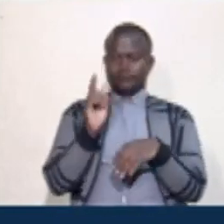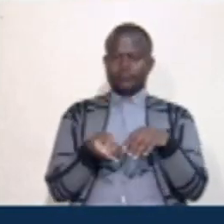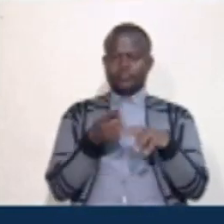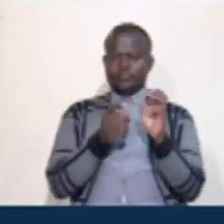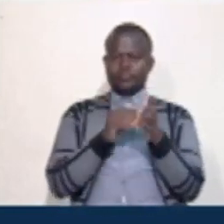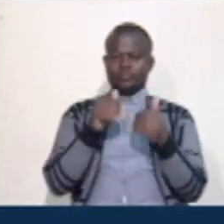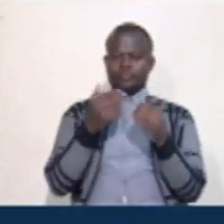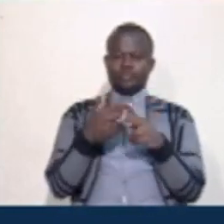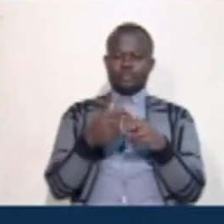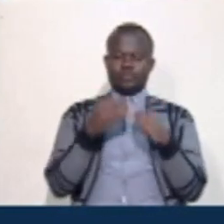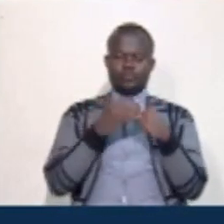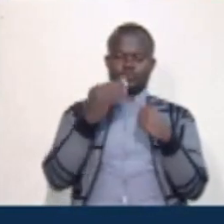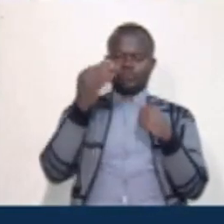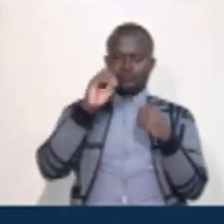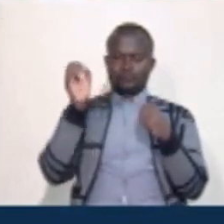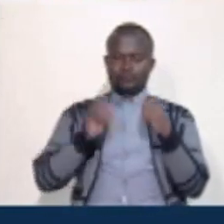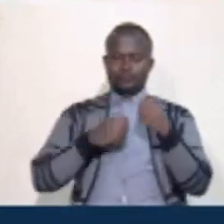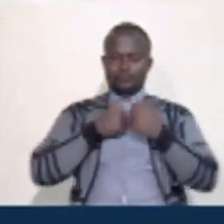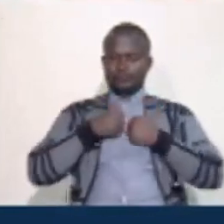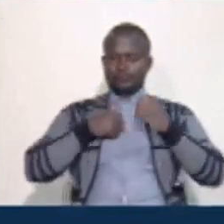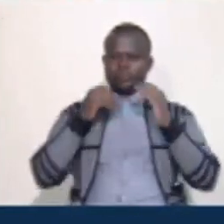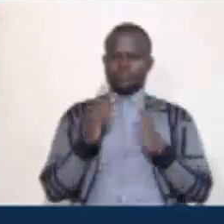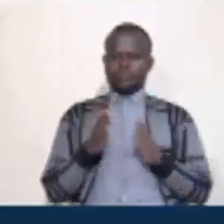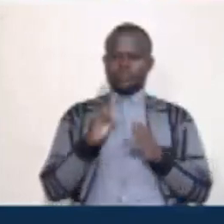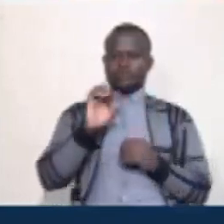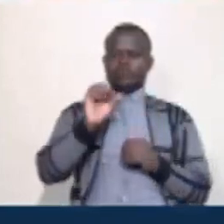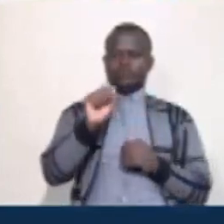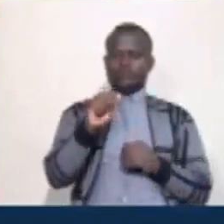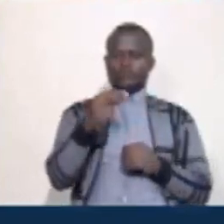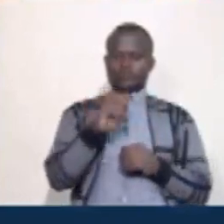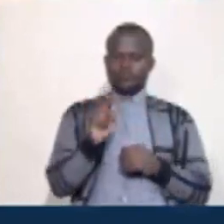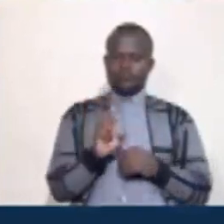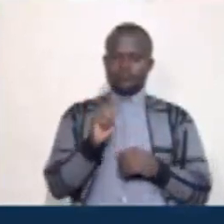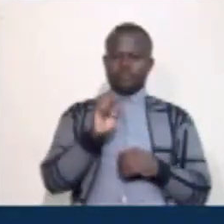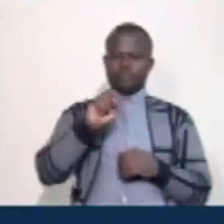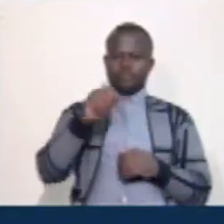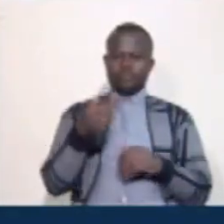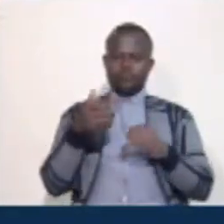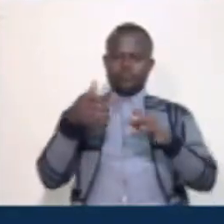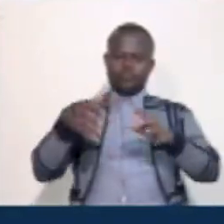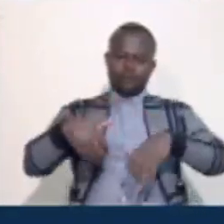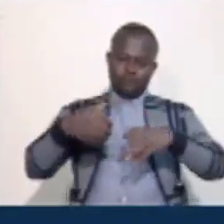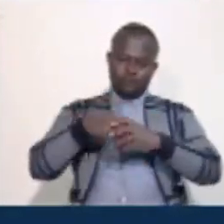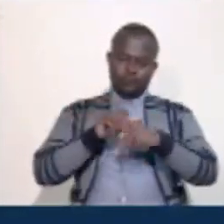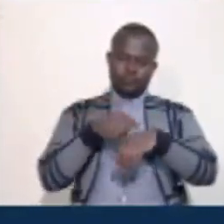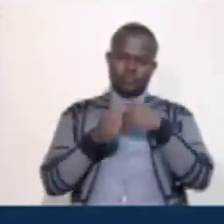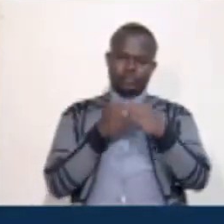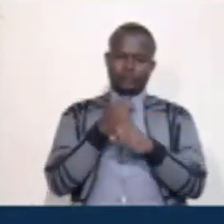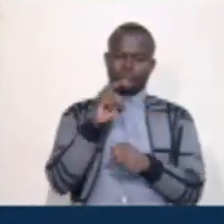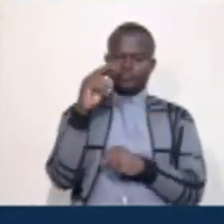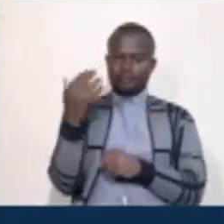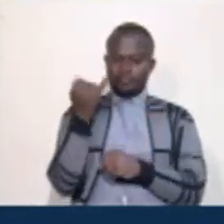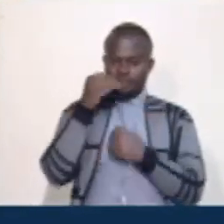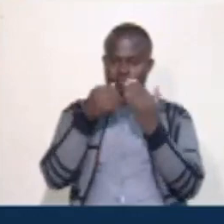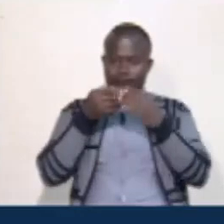kandi 80% by'abazayikora bakaba ari Abanyarwanda. Gazmeth izacukura iyo gazi mu gihe cy'imyaka 25. Bigenze